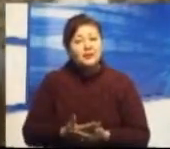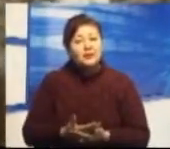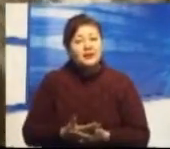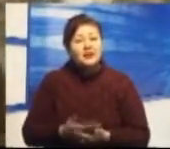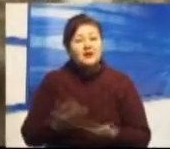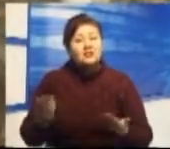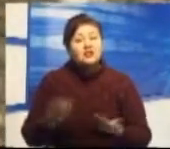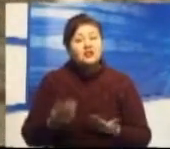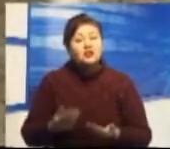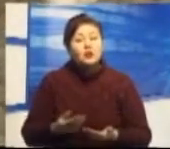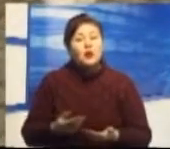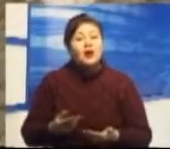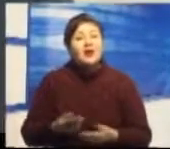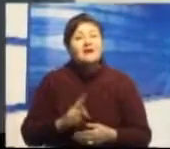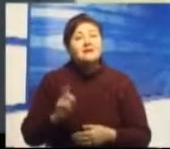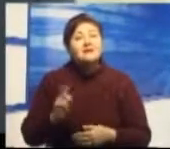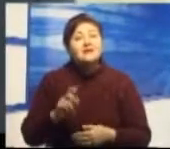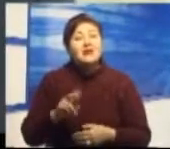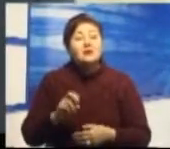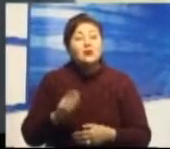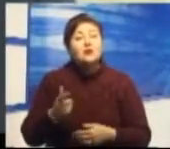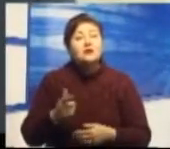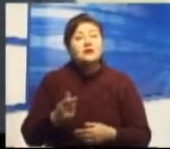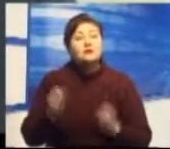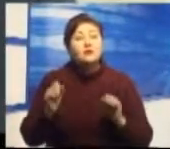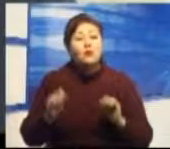кепілге алатындықтарын жеткізді.